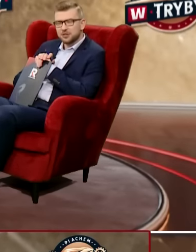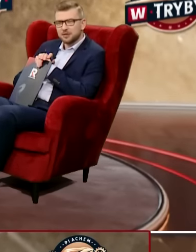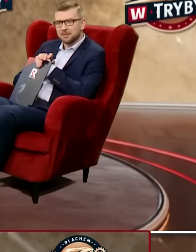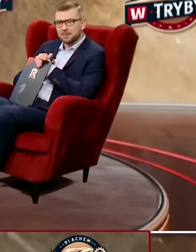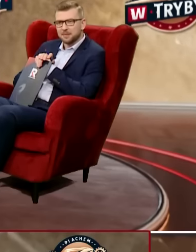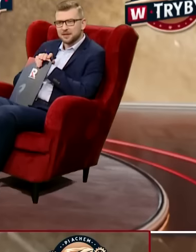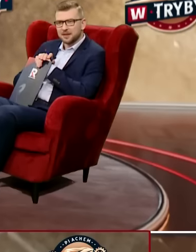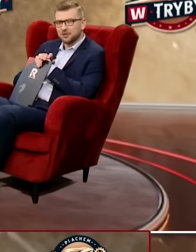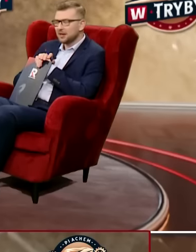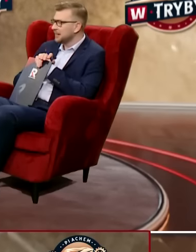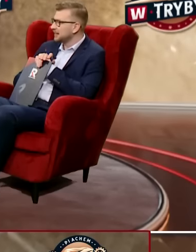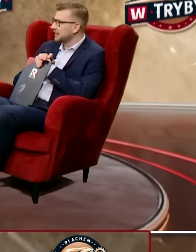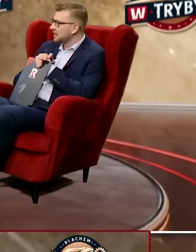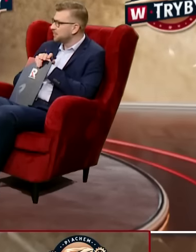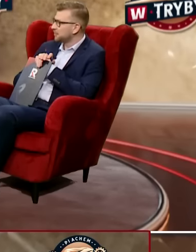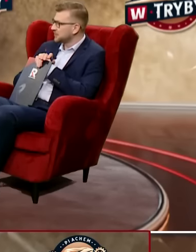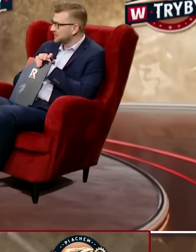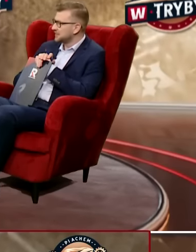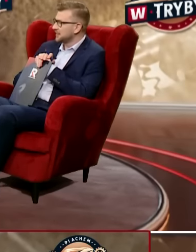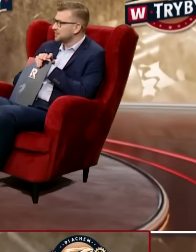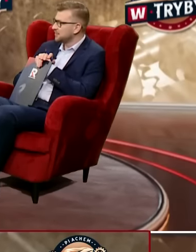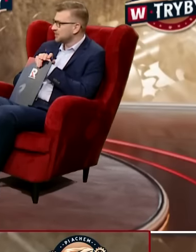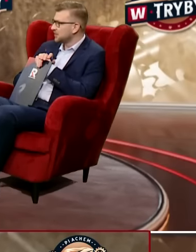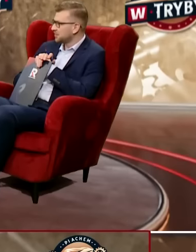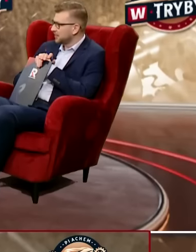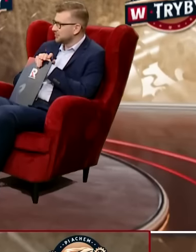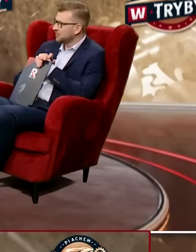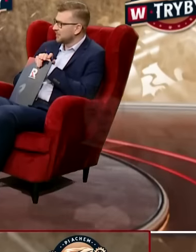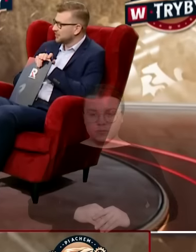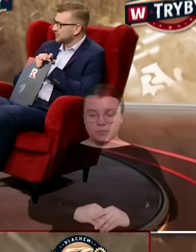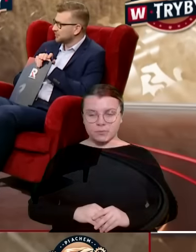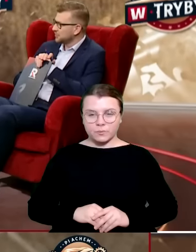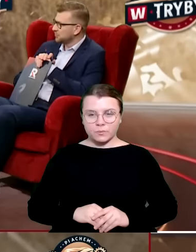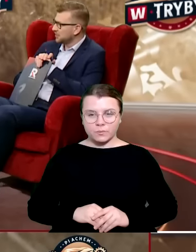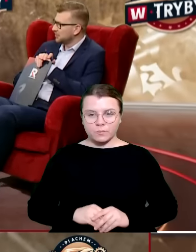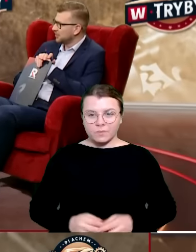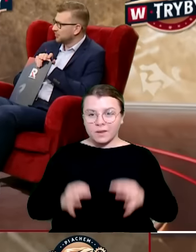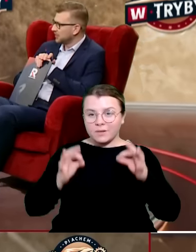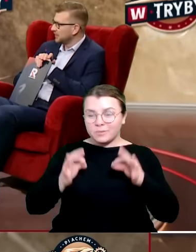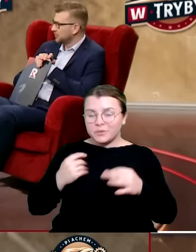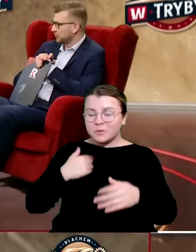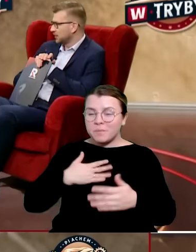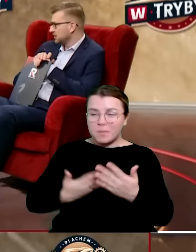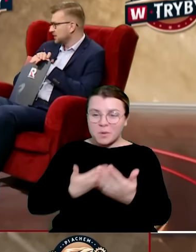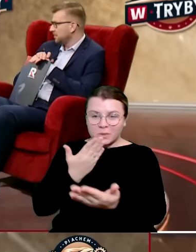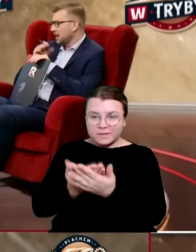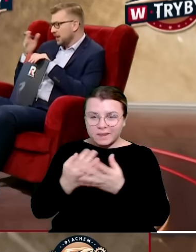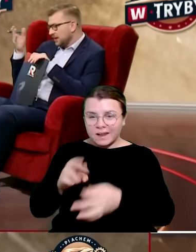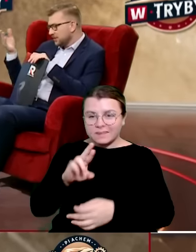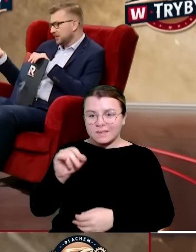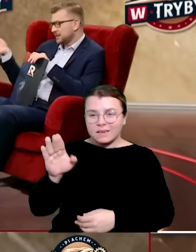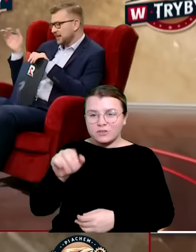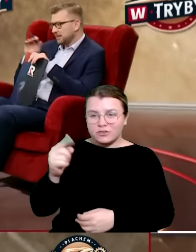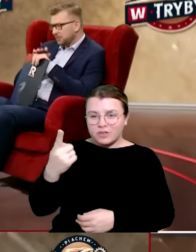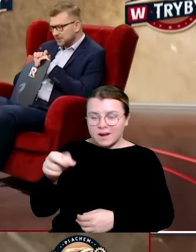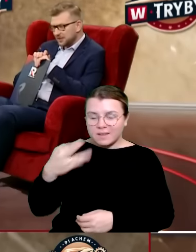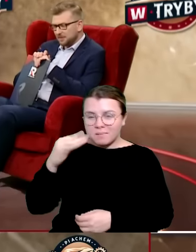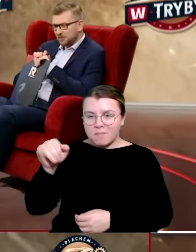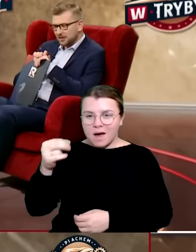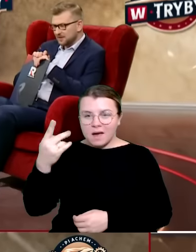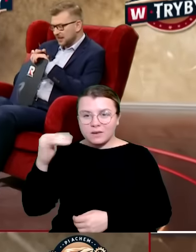Tak, dobrze chyba pamiętam. To ja mam propozycję, żeby Ryszard Majdzik zgłosił się do Donalda Tuska. Na prezesa